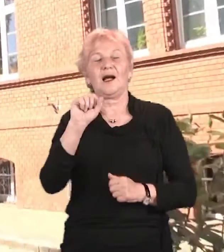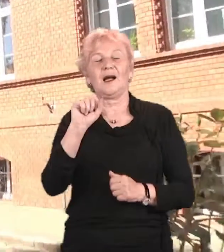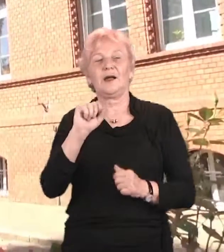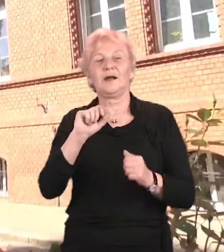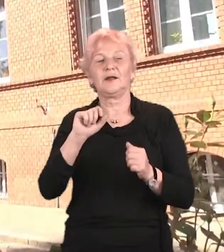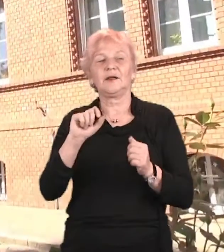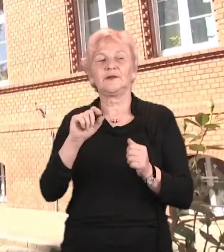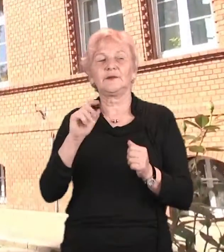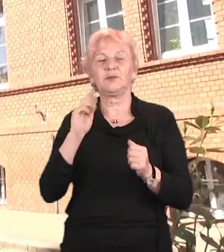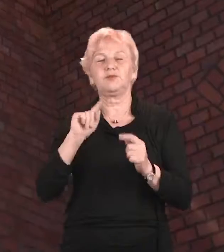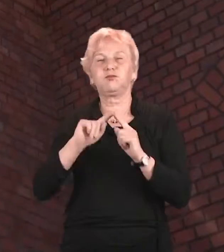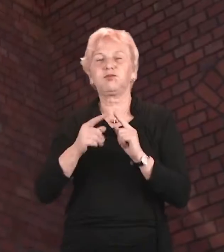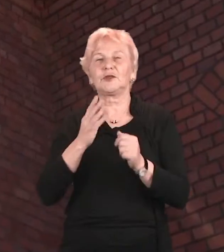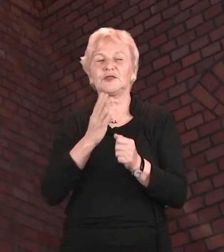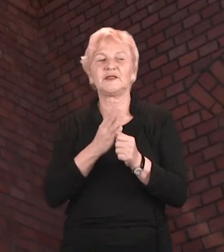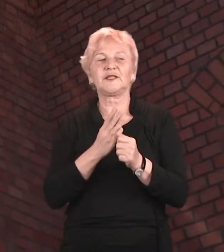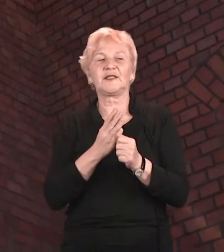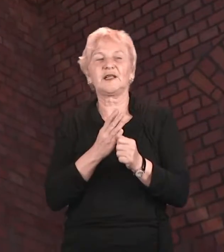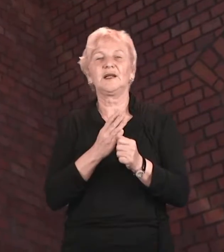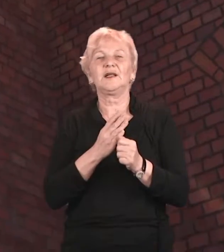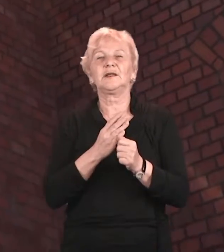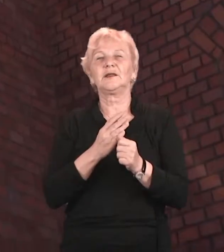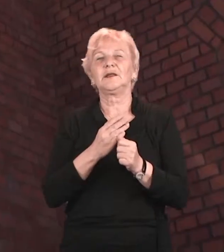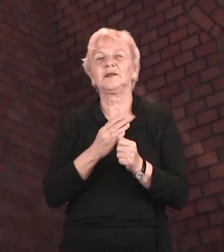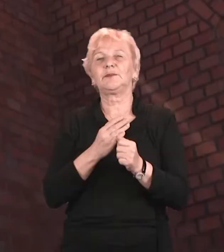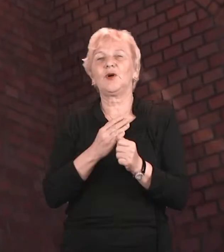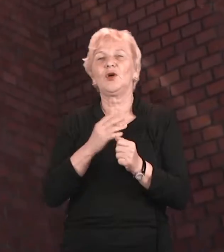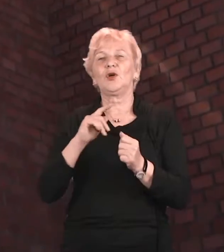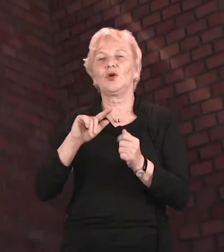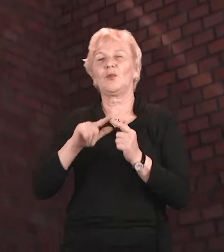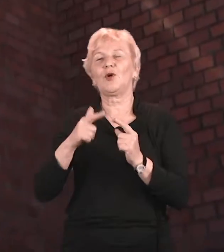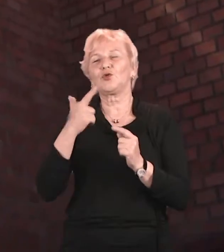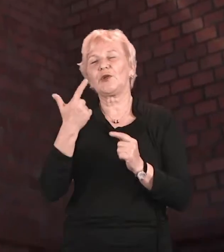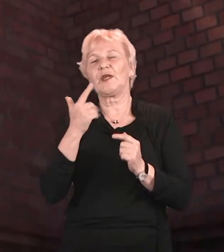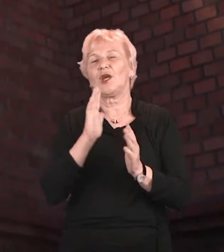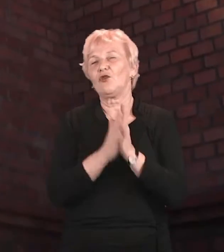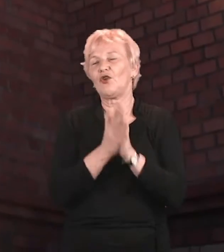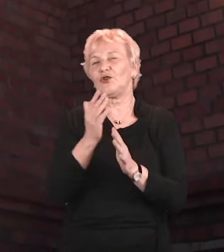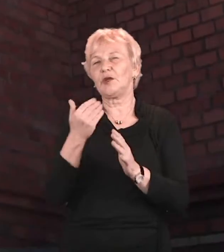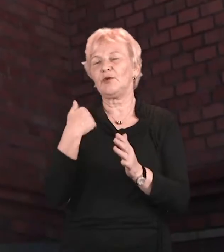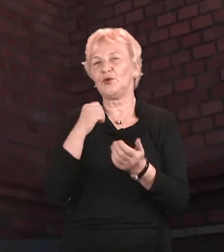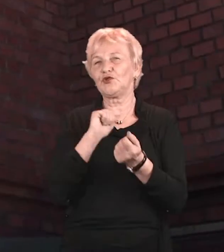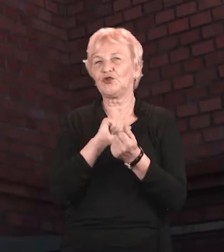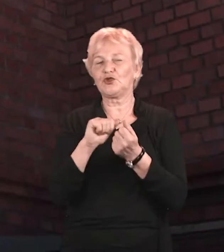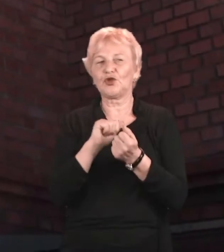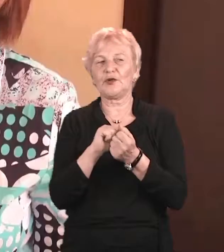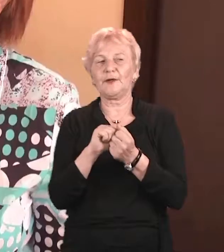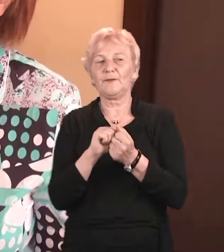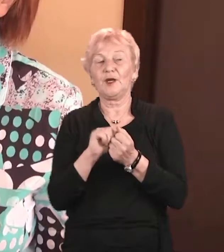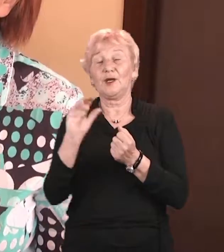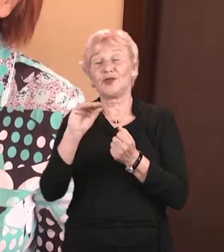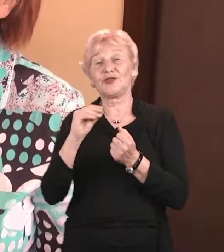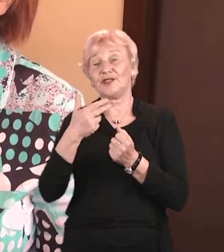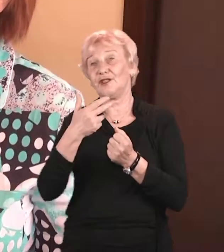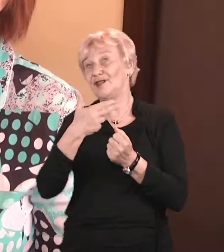naszym mieście, także i zabudowania ośrodka dla niesłyszących uległy sporym zniszczeniom. Ośrodek był bardzo zniszczony. Do